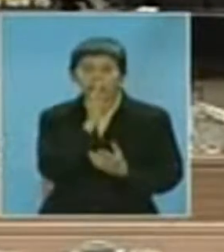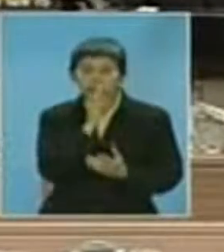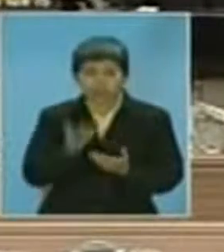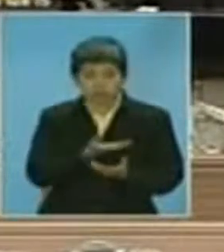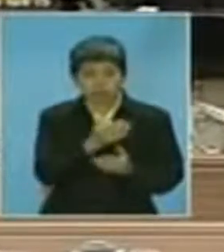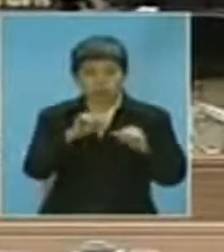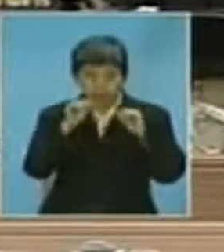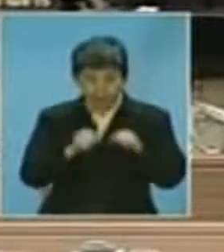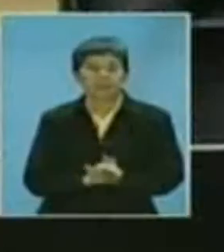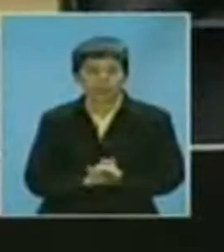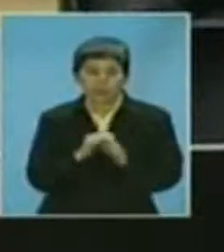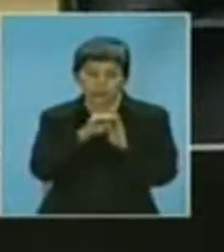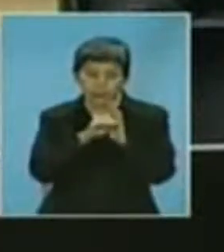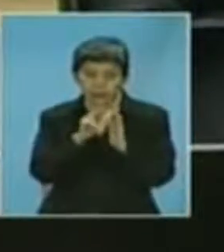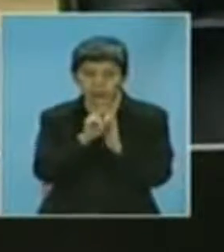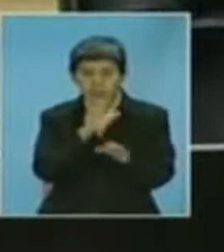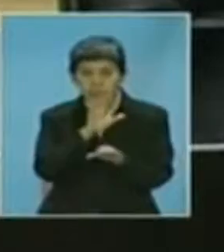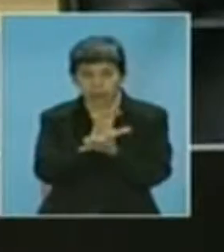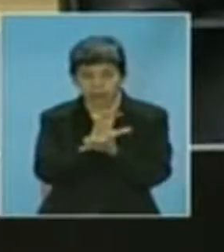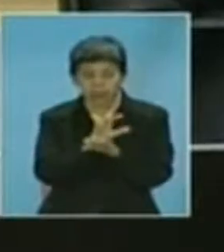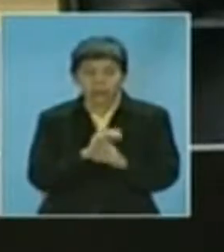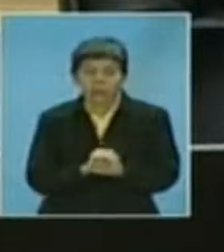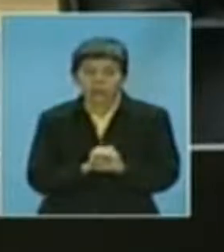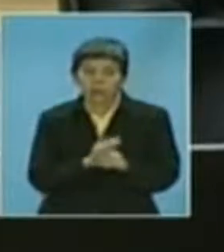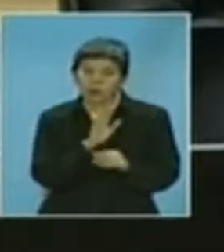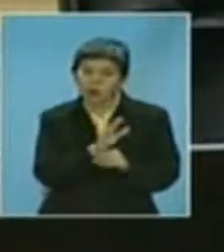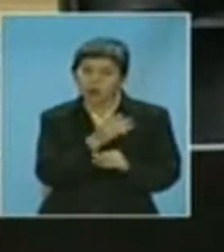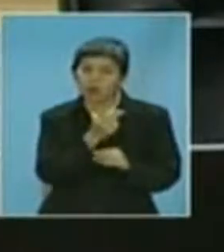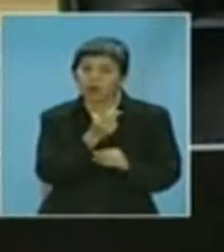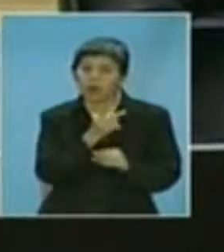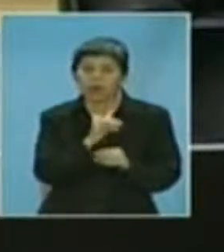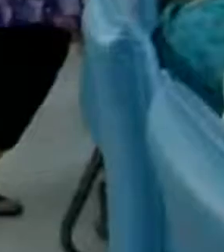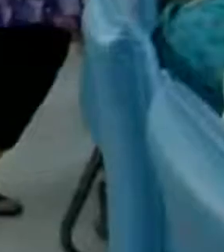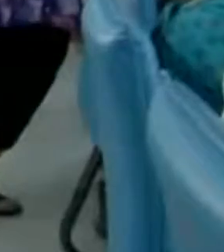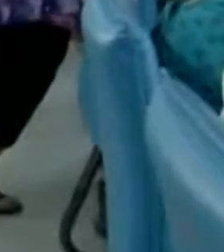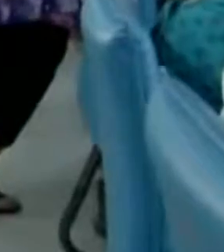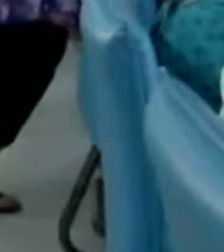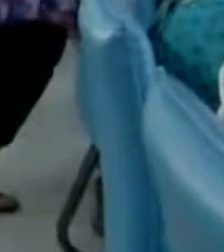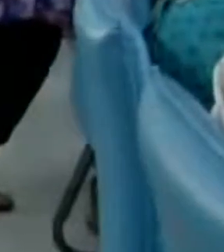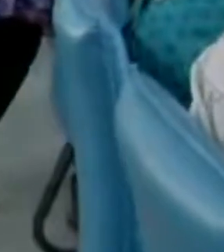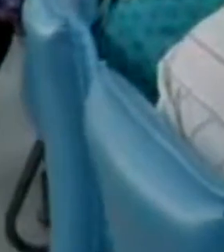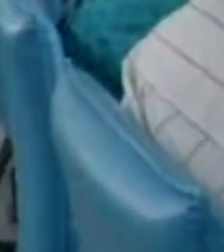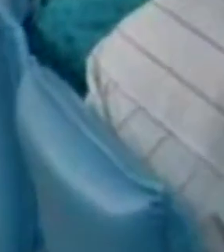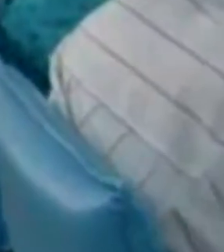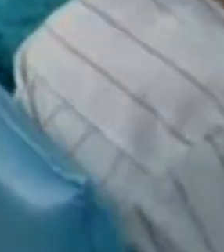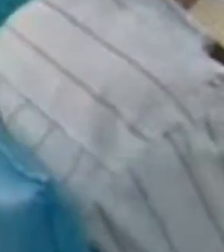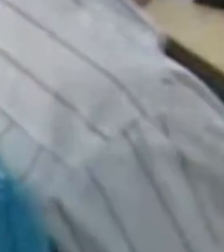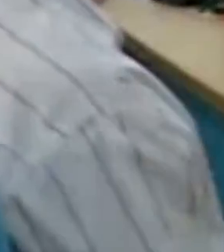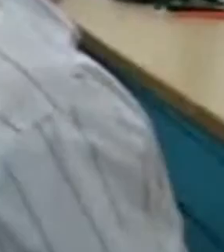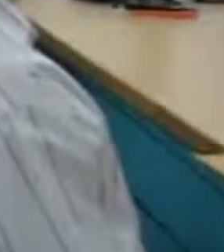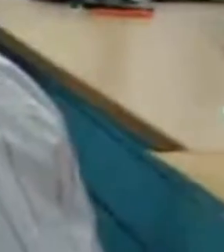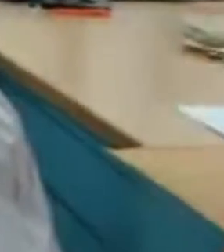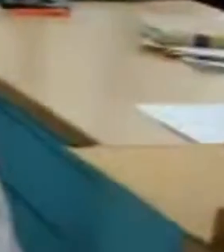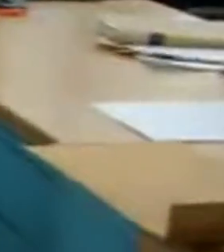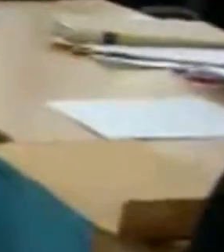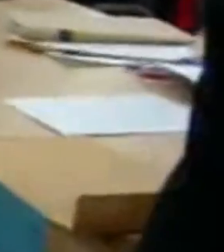ายละเอียด90วันสำหรับเนื้อหาเบื้องต้นของร่างกฎหมายฉบับนี้มีข้อกำหนดให้บุคคลผู้เสียภาษีจะ